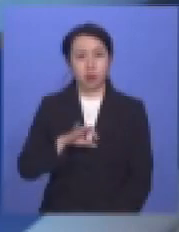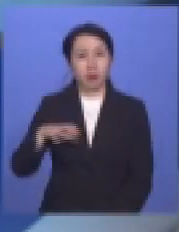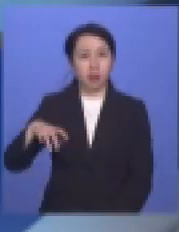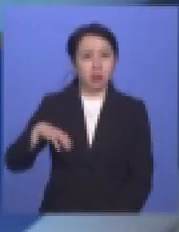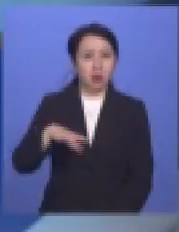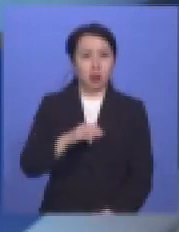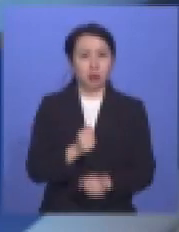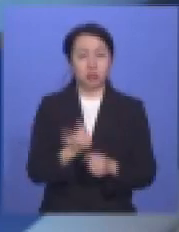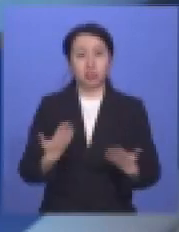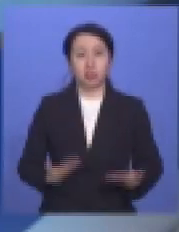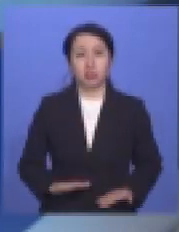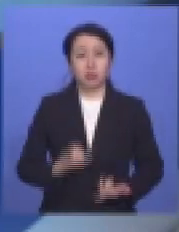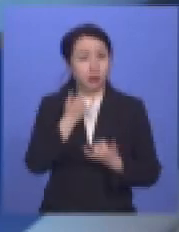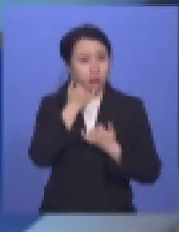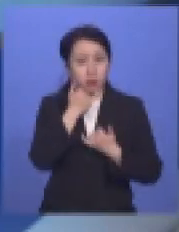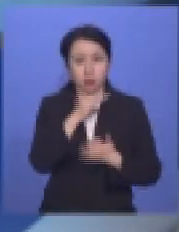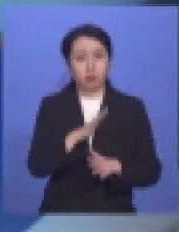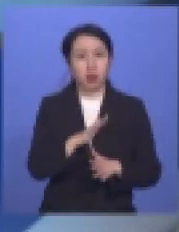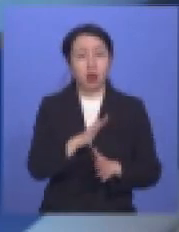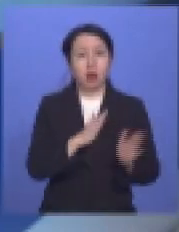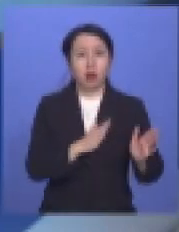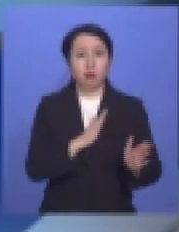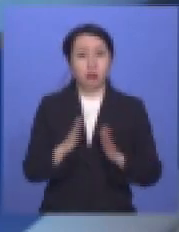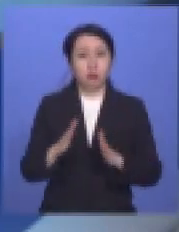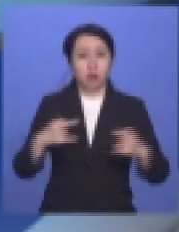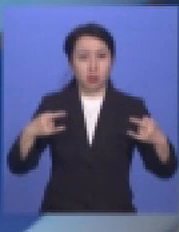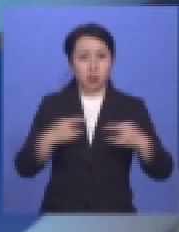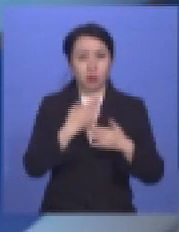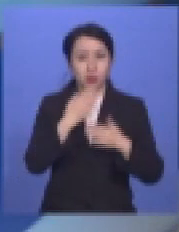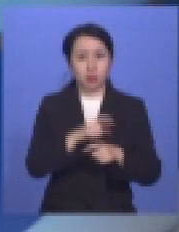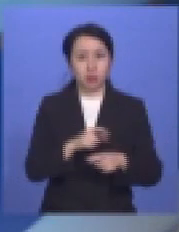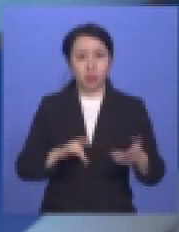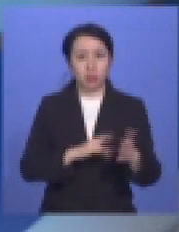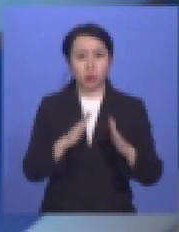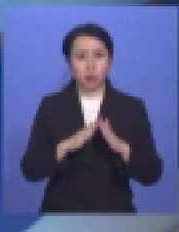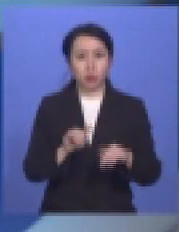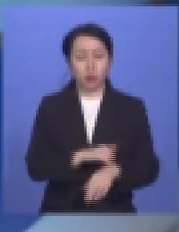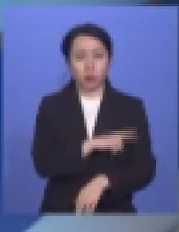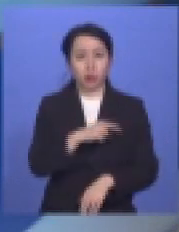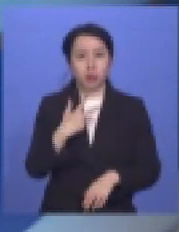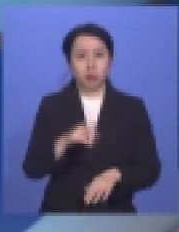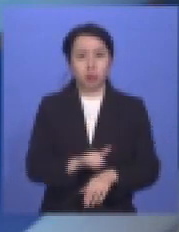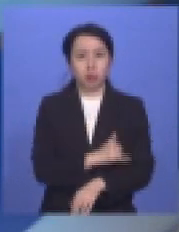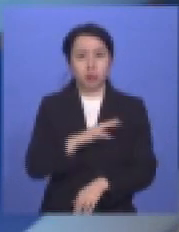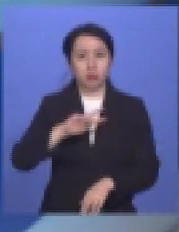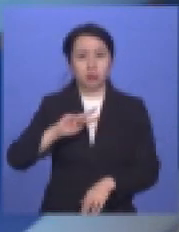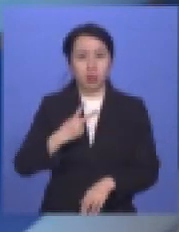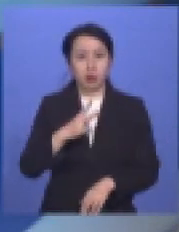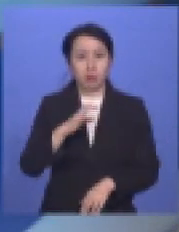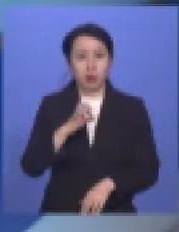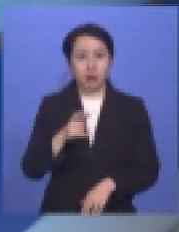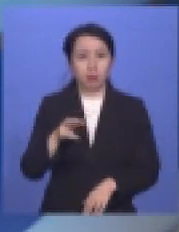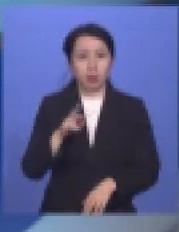Клопы и тараканы сделали жизнь невыносимой. В редакцию нашего телеканала обратились жители дома номер 3 по улице